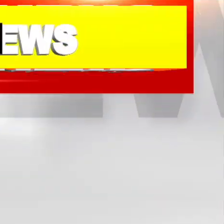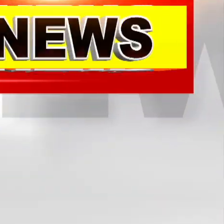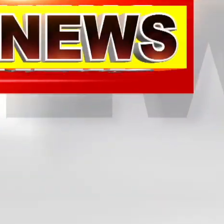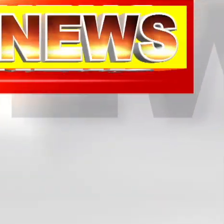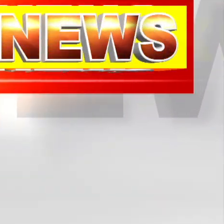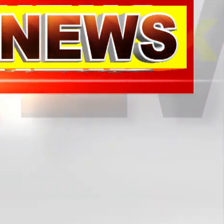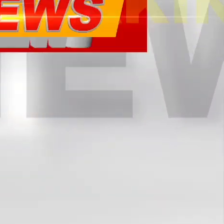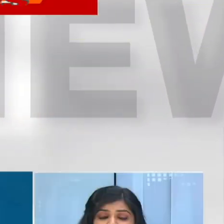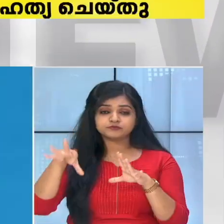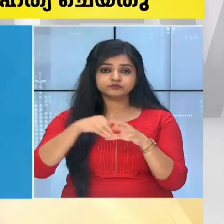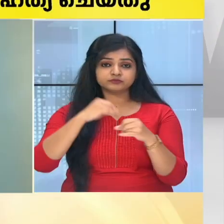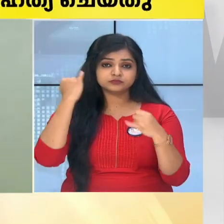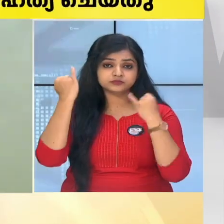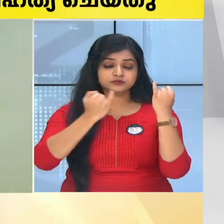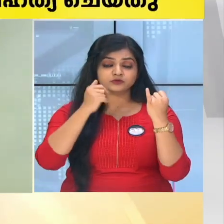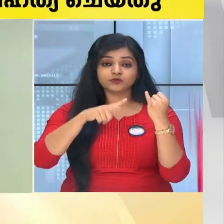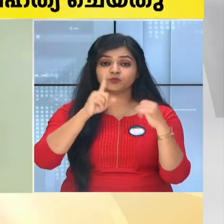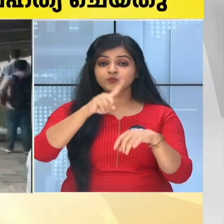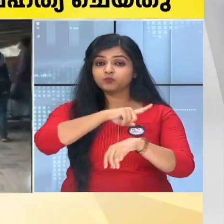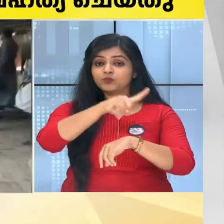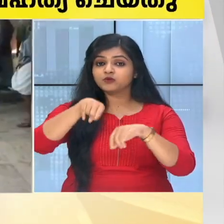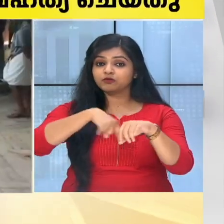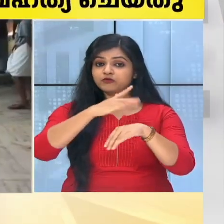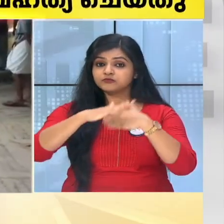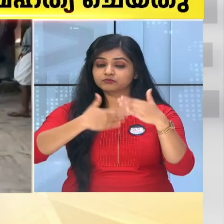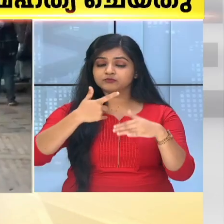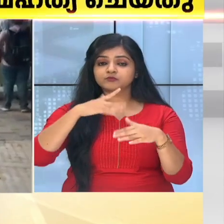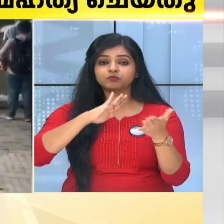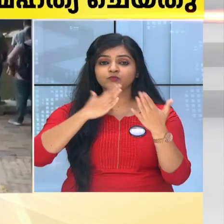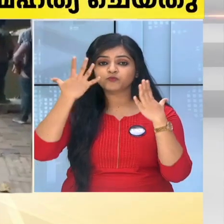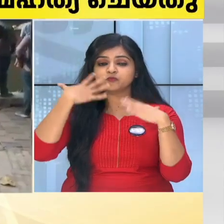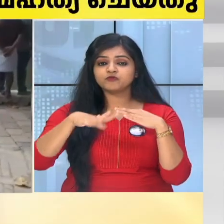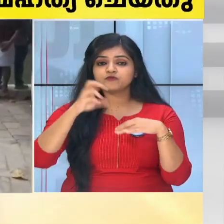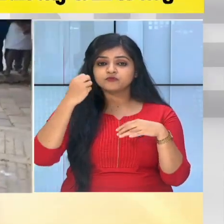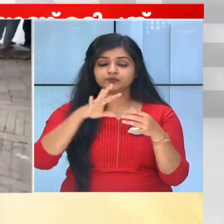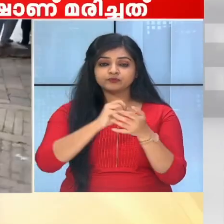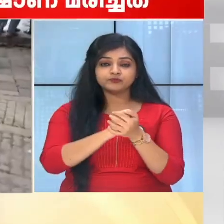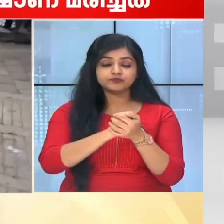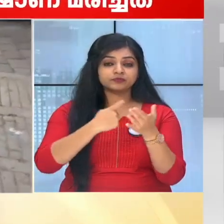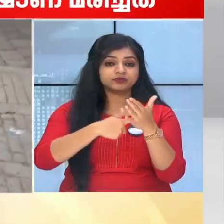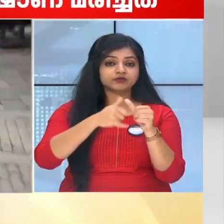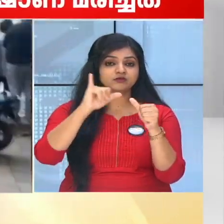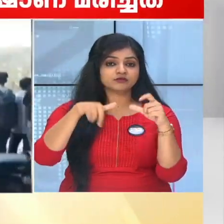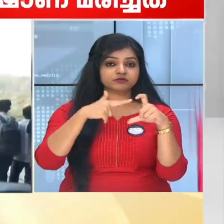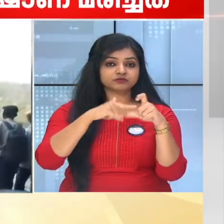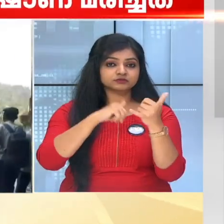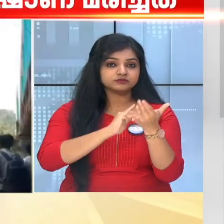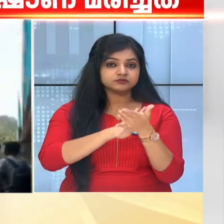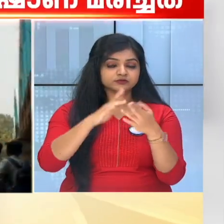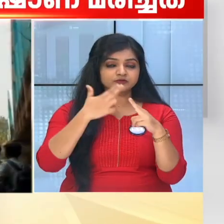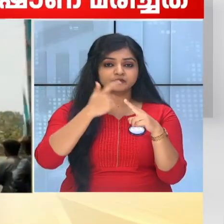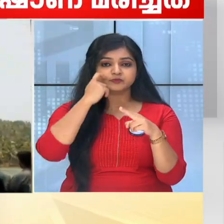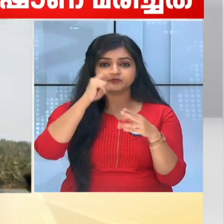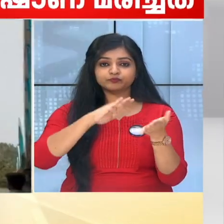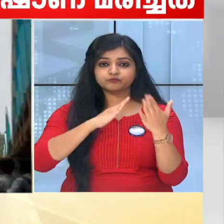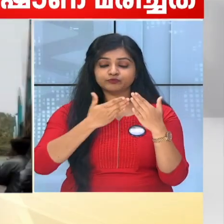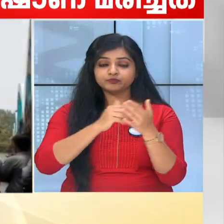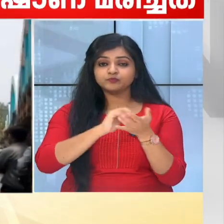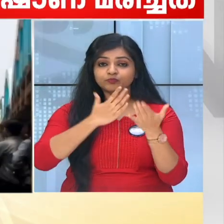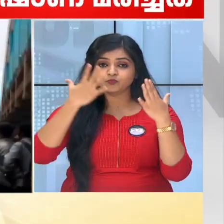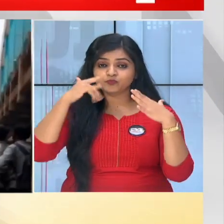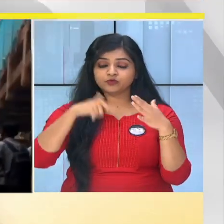1 മണിക്കൂറിന് ശേഷമാണ് മൃതദേഹം കണ്ടെത്തിയിട്ടുള്ളത്. പാലക്കുളം സ്വദേശിയായ രാജേഷാണ് മരിച്ചതെന്നാണ് പോലീസ് ഈ ഘട്ടത്തിൽ പറയുന്നത്. മൃതദേഹം നിലവിൽ